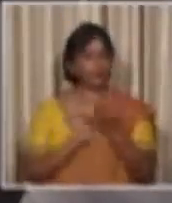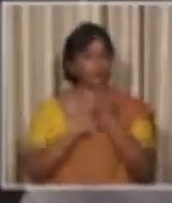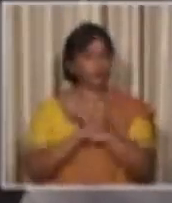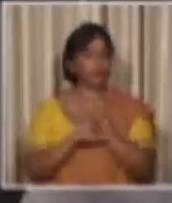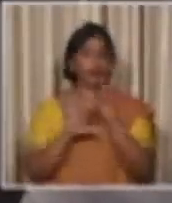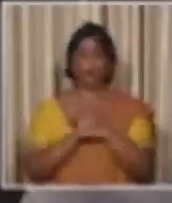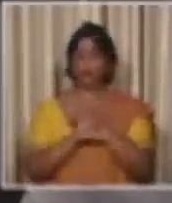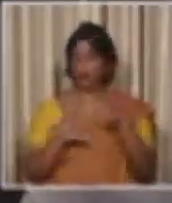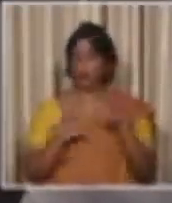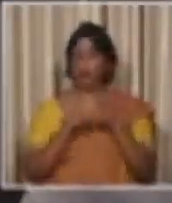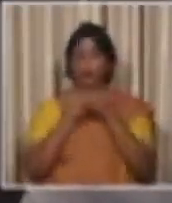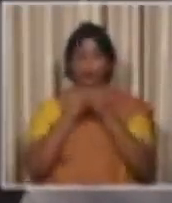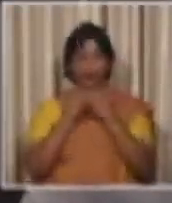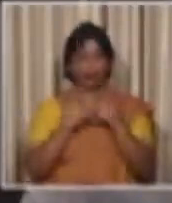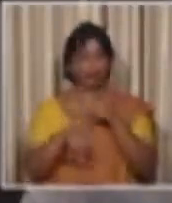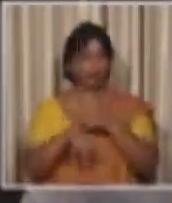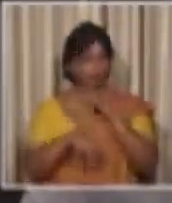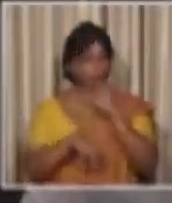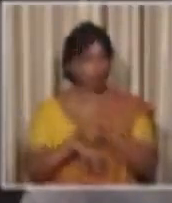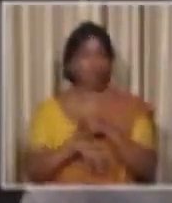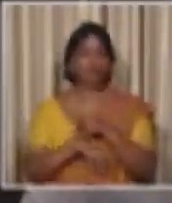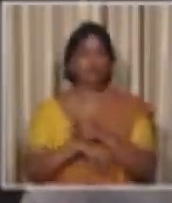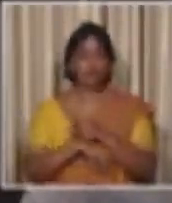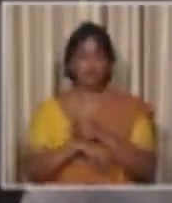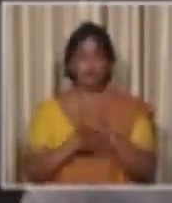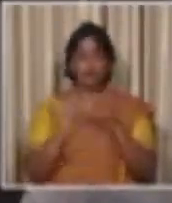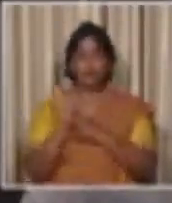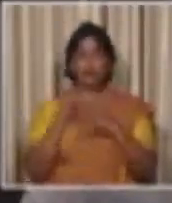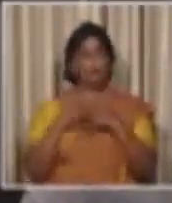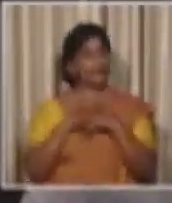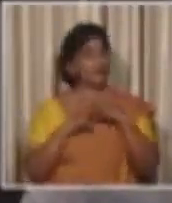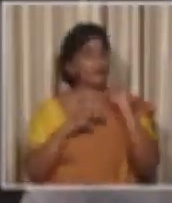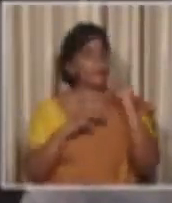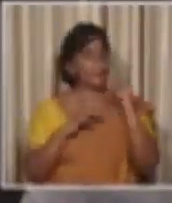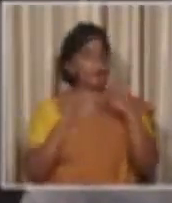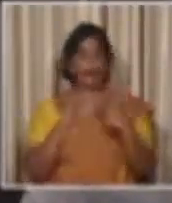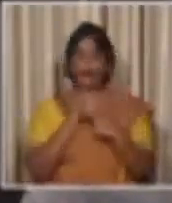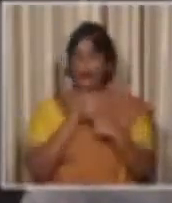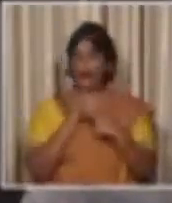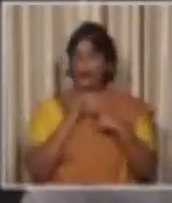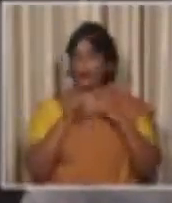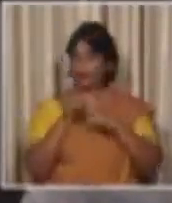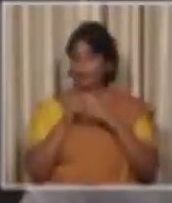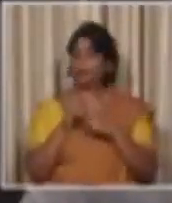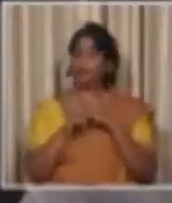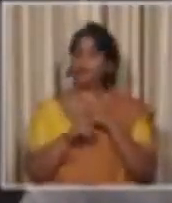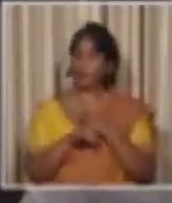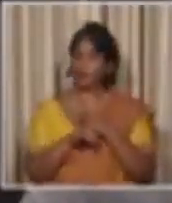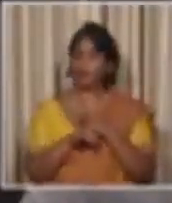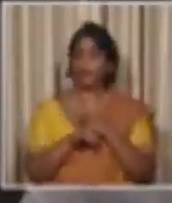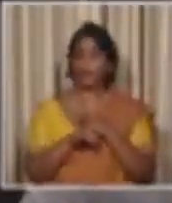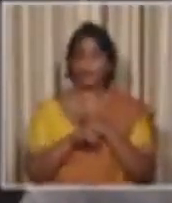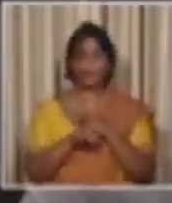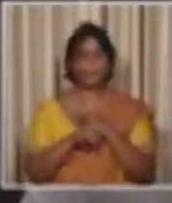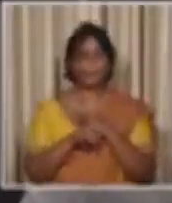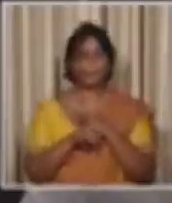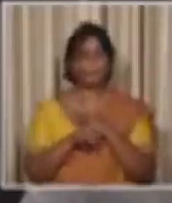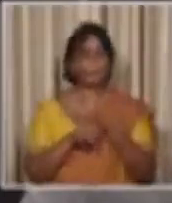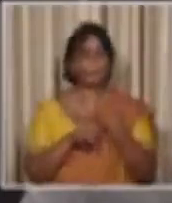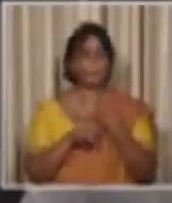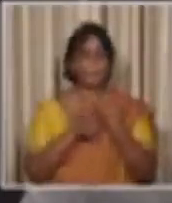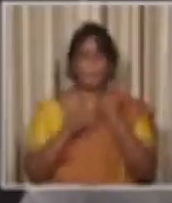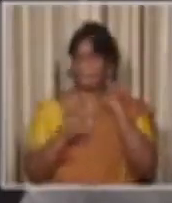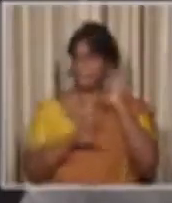17 වෙනිදා මේ විවෘත කරන්න තිබුණු මේ මෙගවට් 50 ටෙන්ඩර් එක මිල ලංසුව අපිට